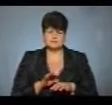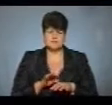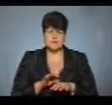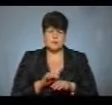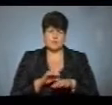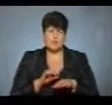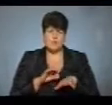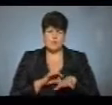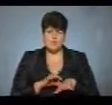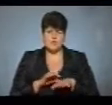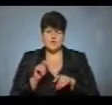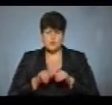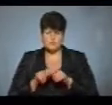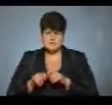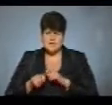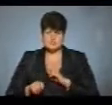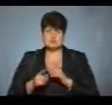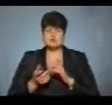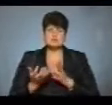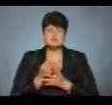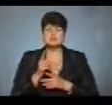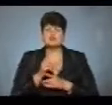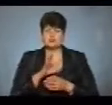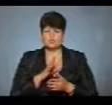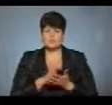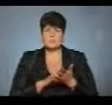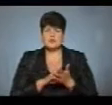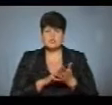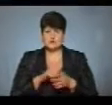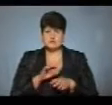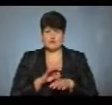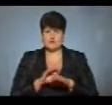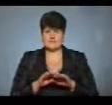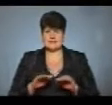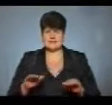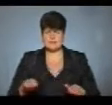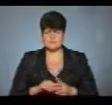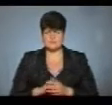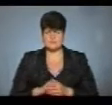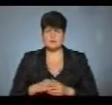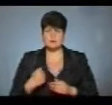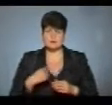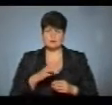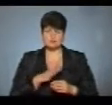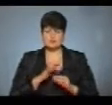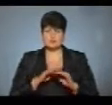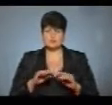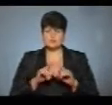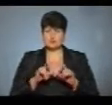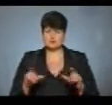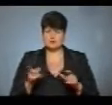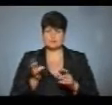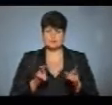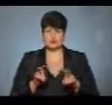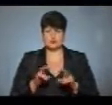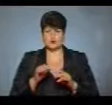для того, щоб виявити, власне, що слугувало причиною захворювання дітей. Ми побували у дитсадку, який відвідували